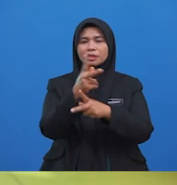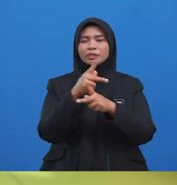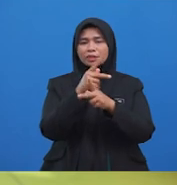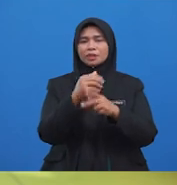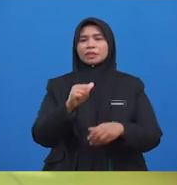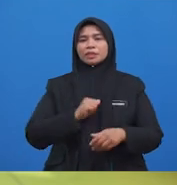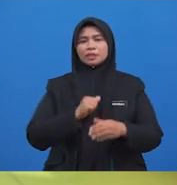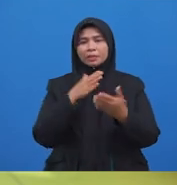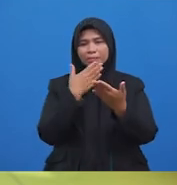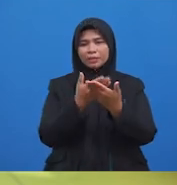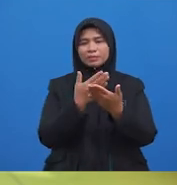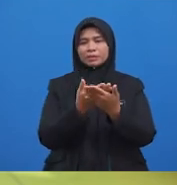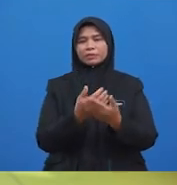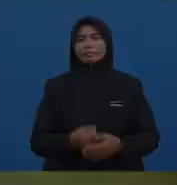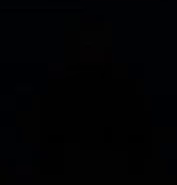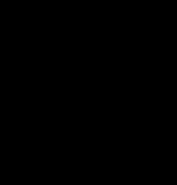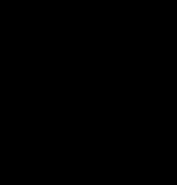jaga diri baik-baik ya hai hai